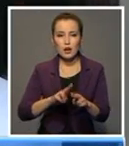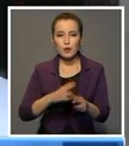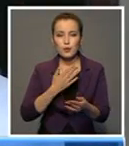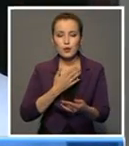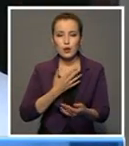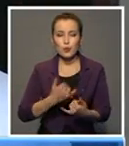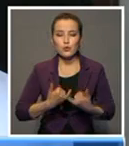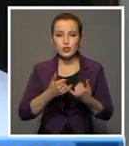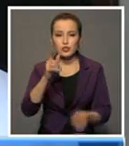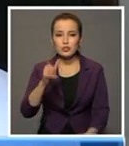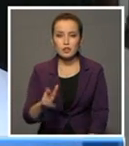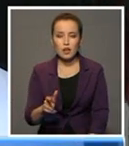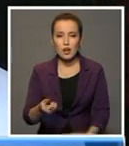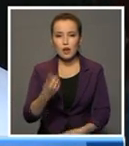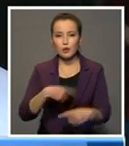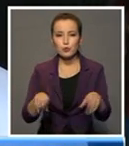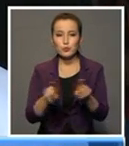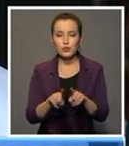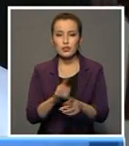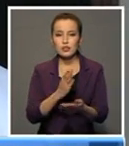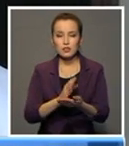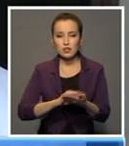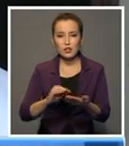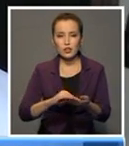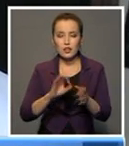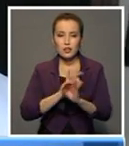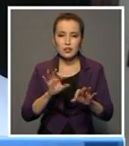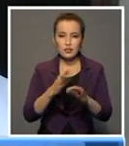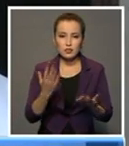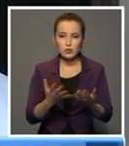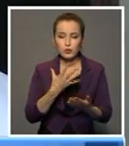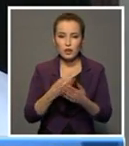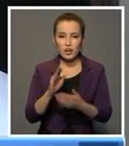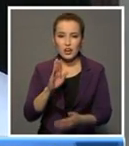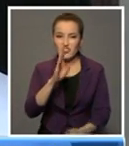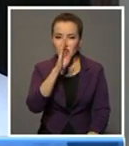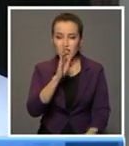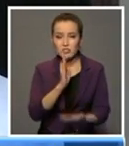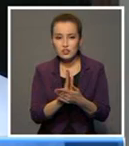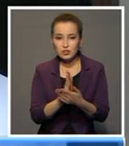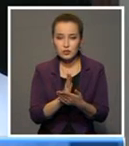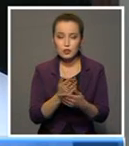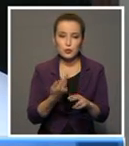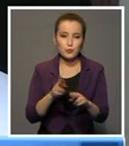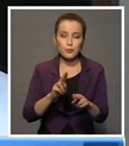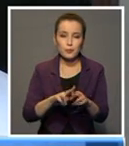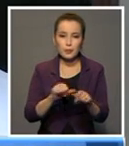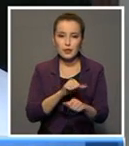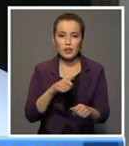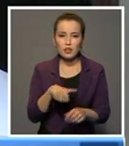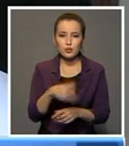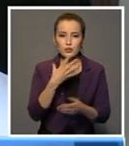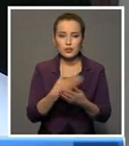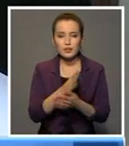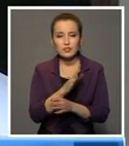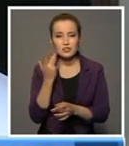жатыр. Сағаның өзінің сөзімен айтатын болсақ, дұшпаным бар ма дейсің, қайдан білем, әйтеуір жүрген жерім